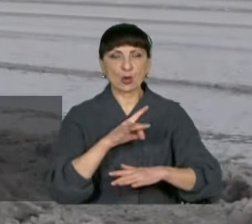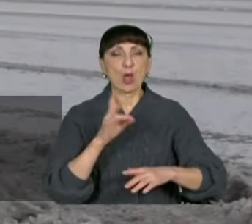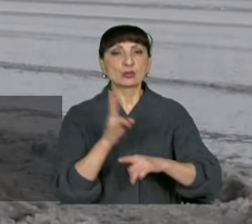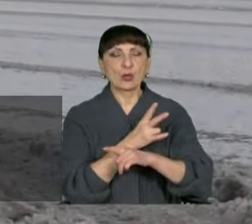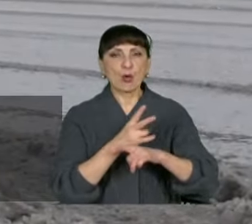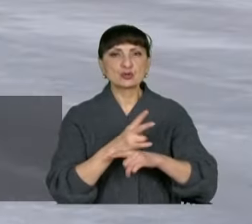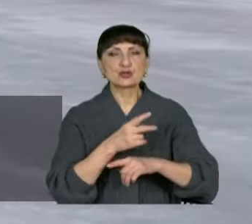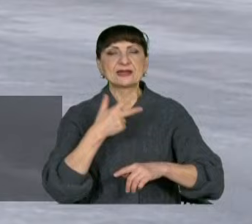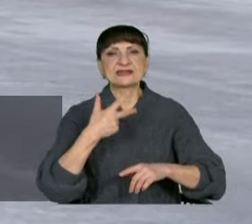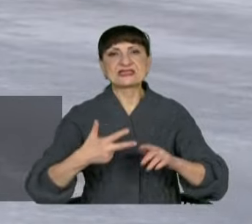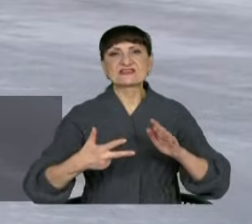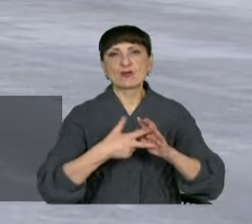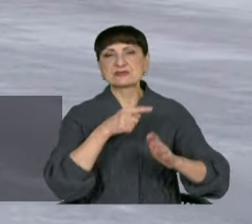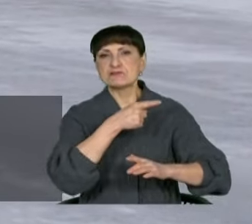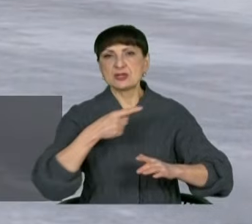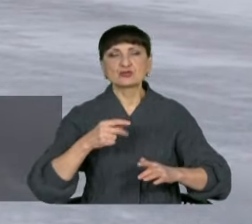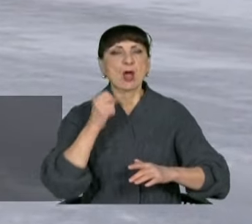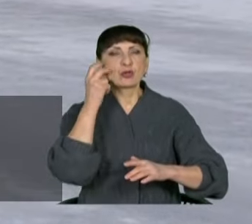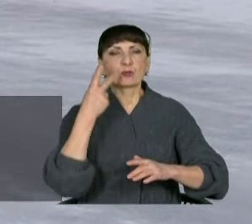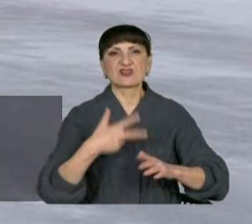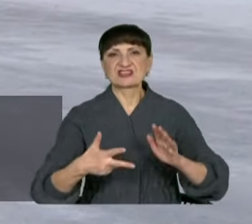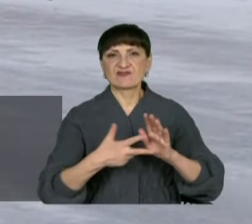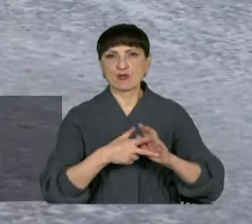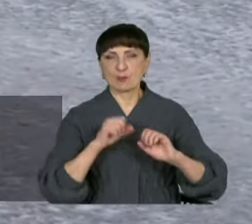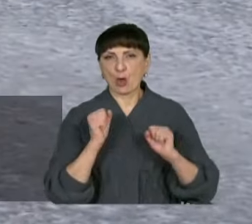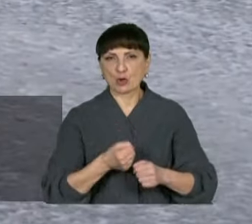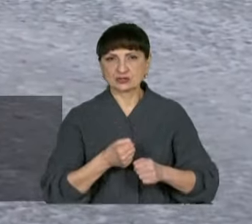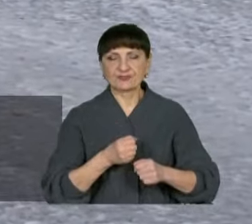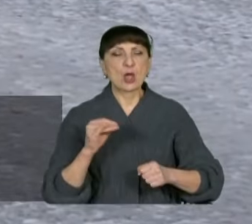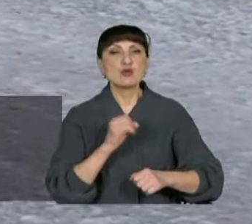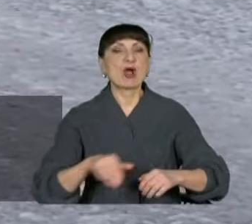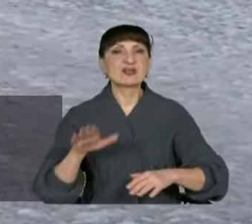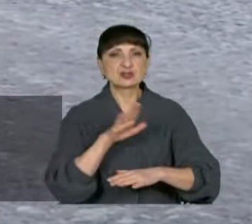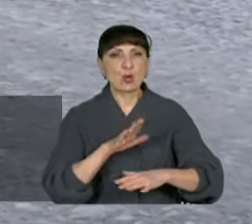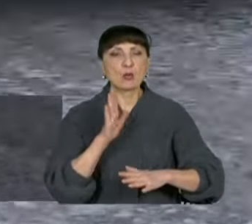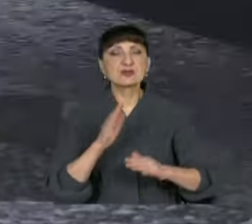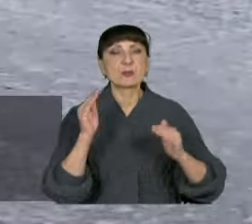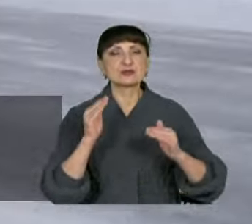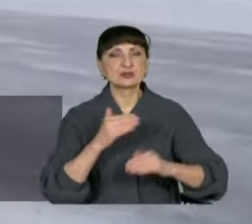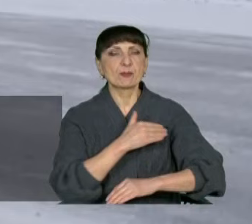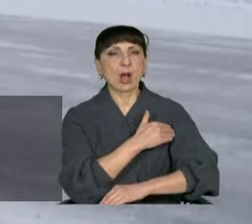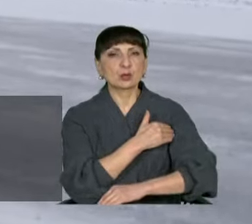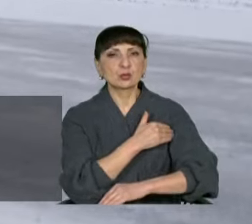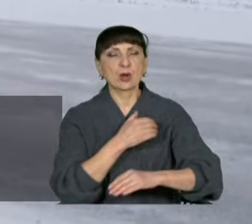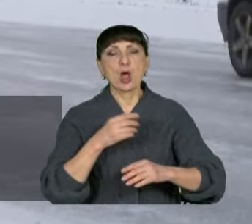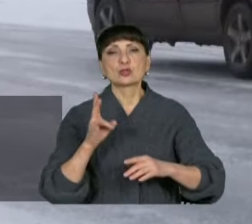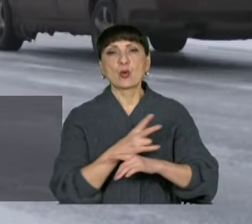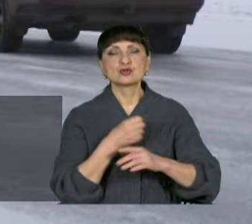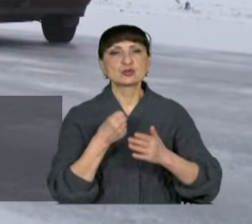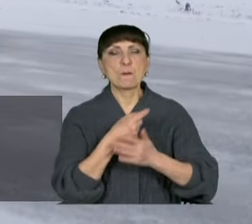достигнет 38, а днем 28 мороза. На юго-востоке страны ожидается понижение температуры воздуха ночью